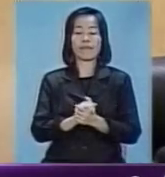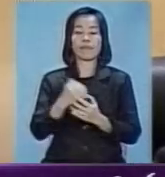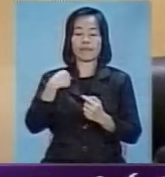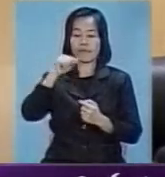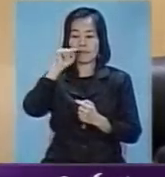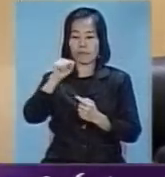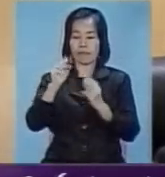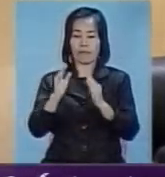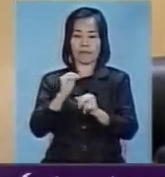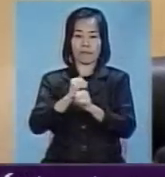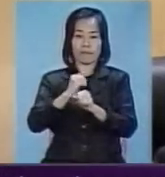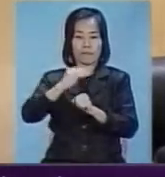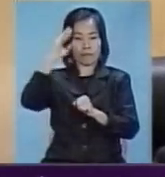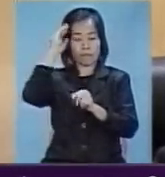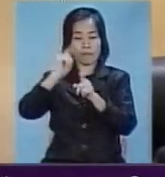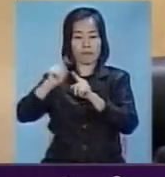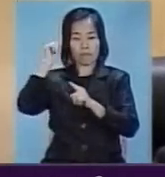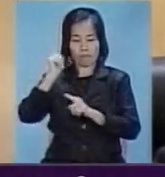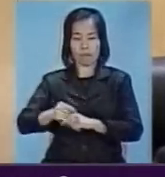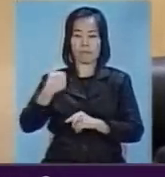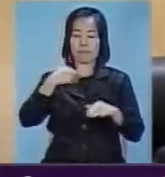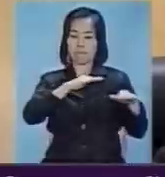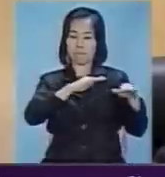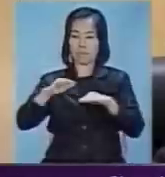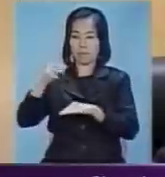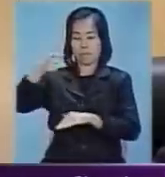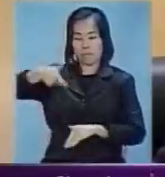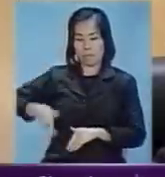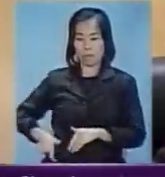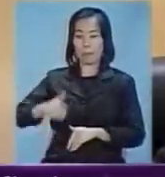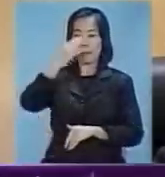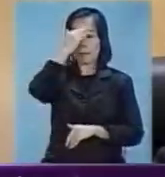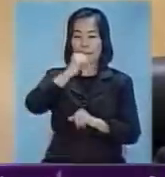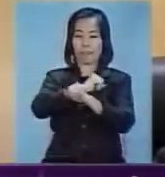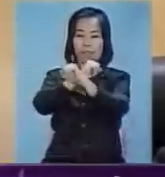ที่อ่อปฏิบัิการถืออาวุธได้เพื่อป้องกนตนเอง